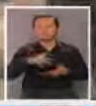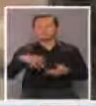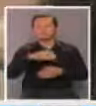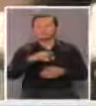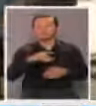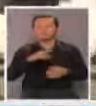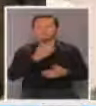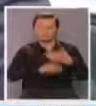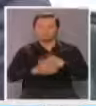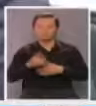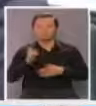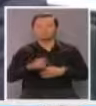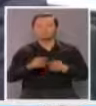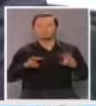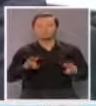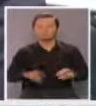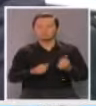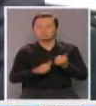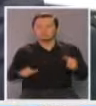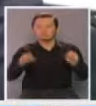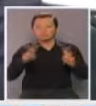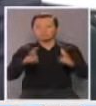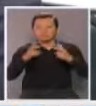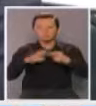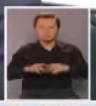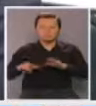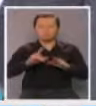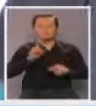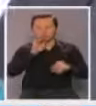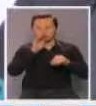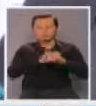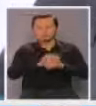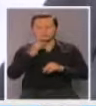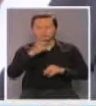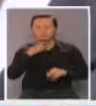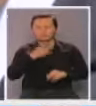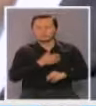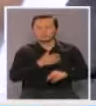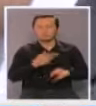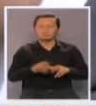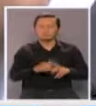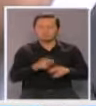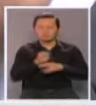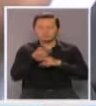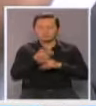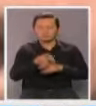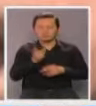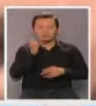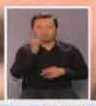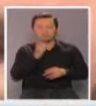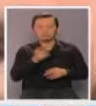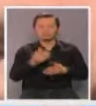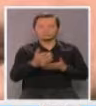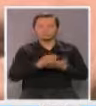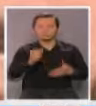льготами. Избранники народа, депутаты, провели контрольную акцию для того, чтобы увидеть все своими глазами. Они сняли на камеру телефона, как